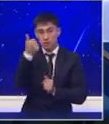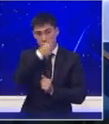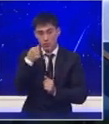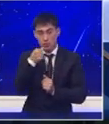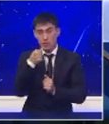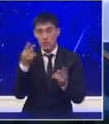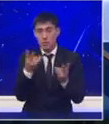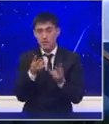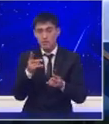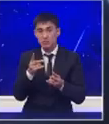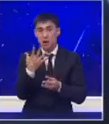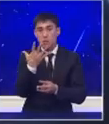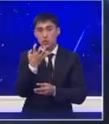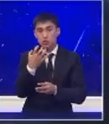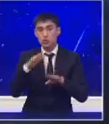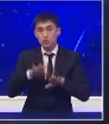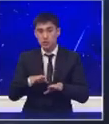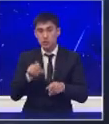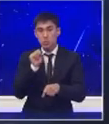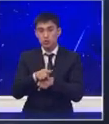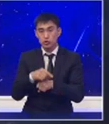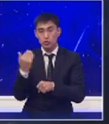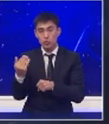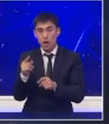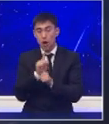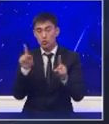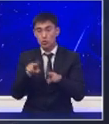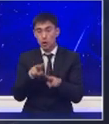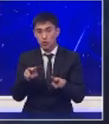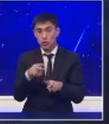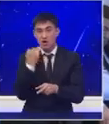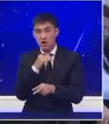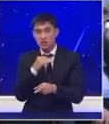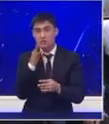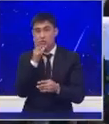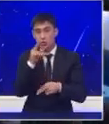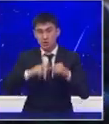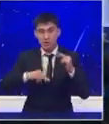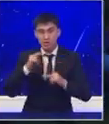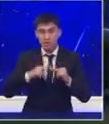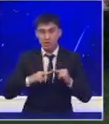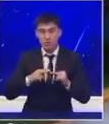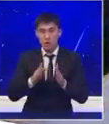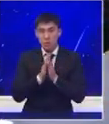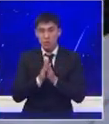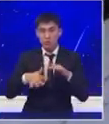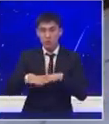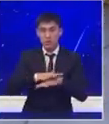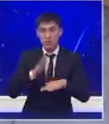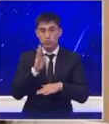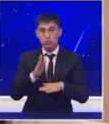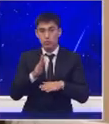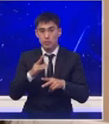году необходимо не менее 500 участков, поручил он. На особом контроле качество и сроки строительства. По просьбам населения